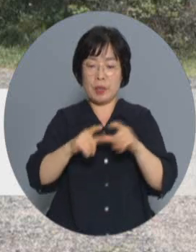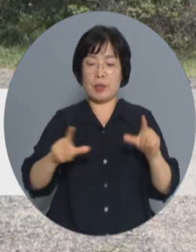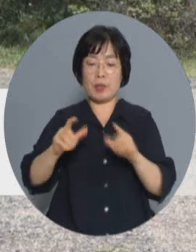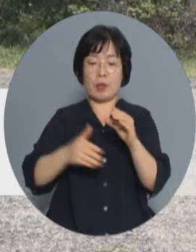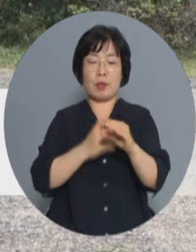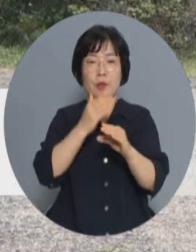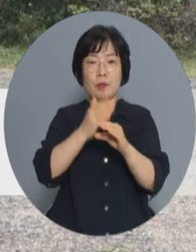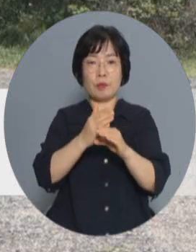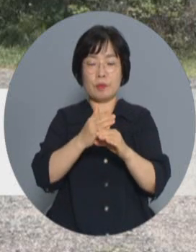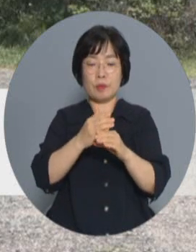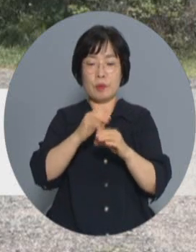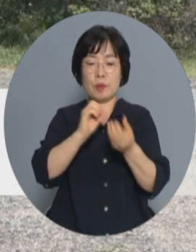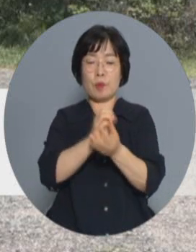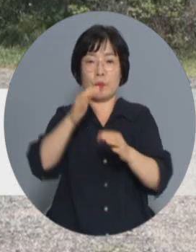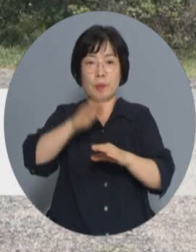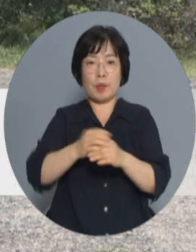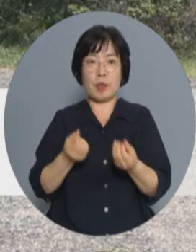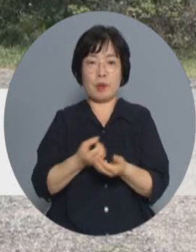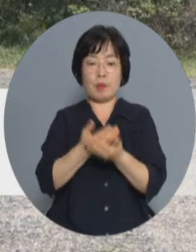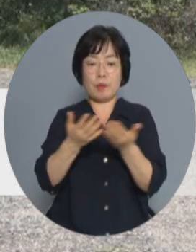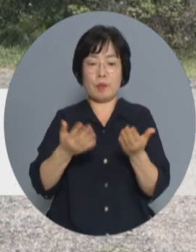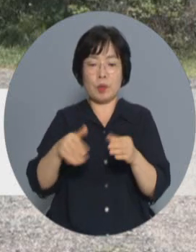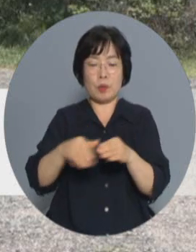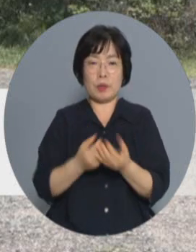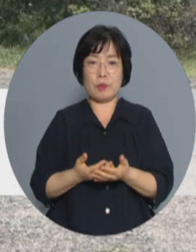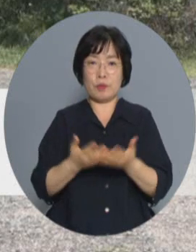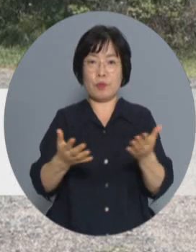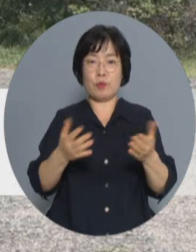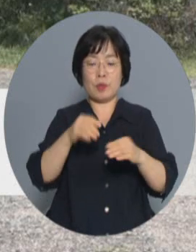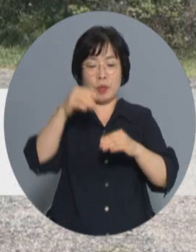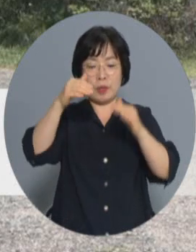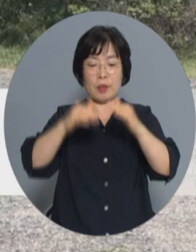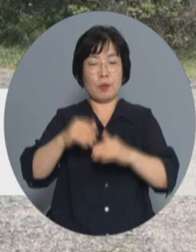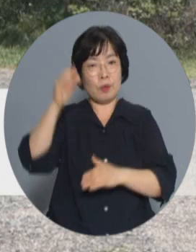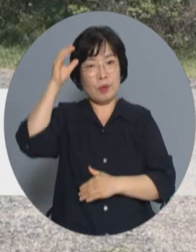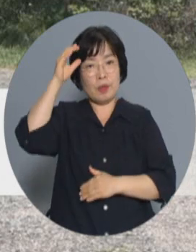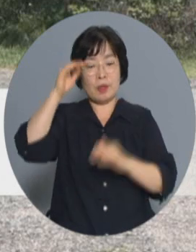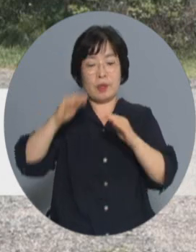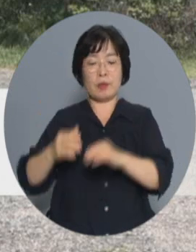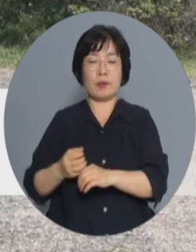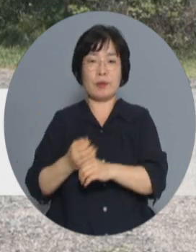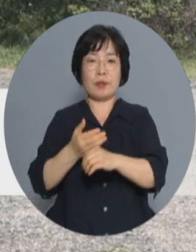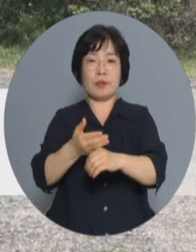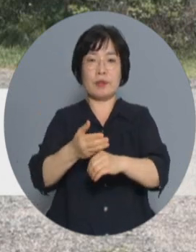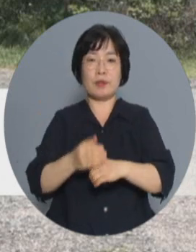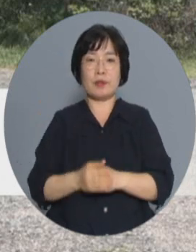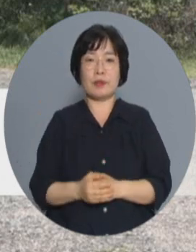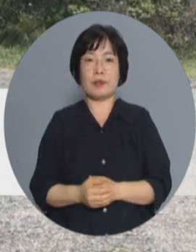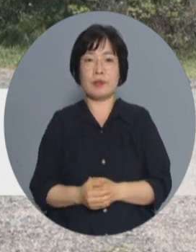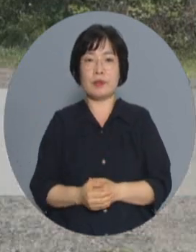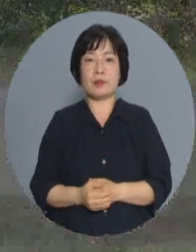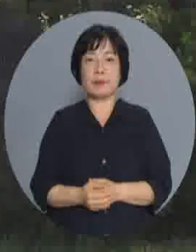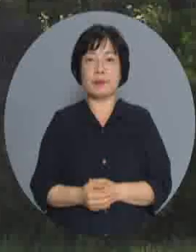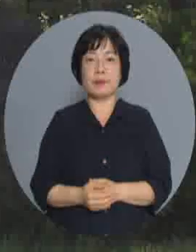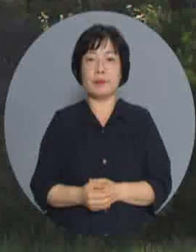정원문화를 확산시키는 좋은 계기가 될 것으로 기대됩니다 최우식 기자가 보도합니다